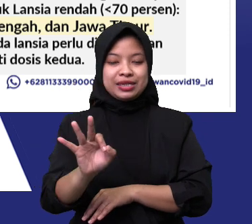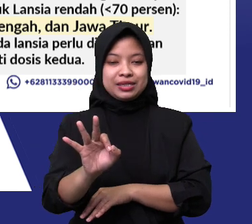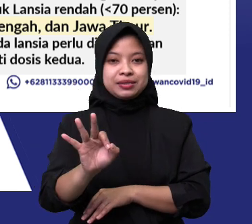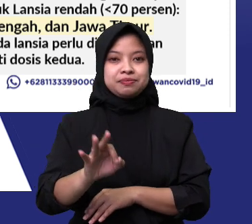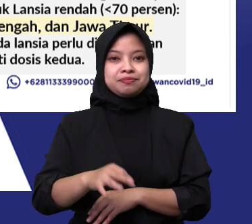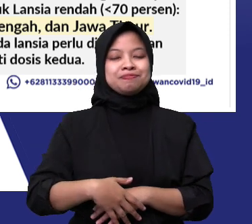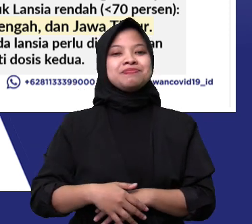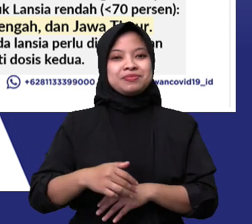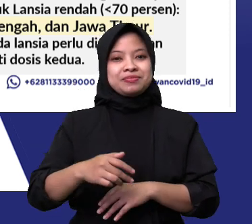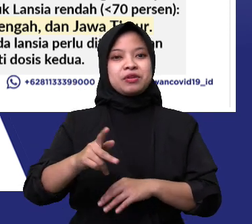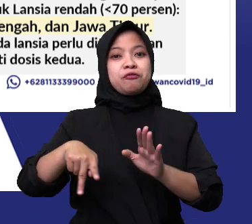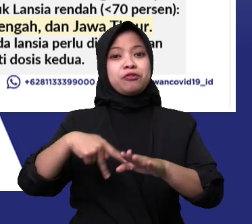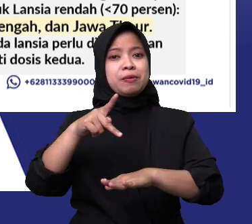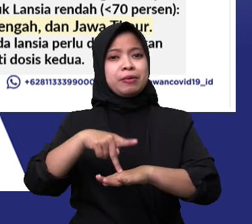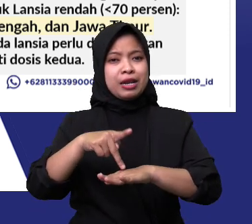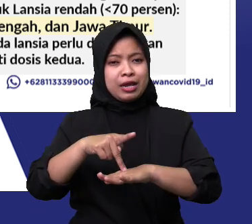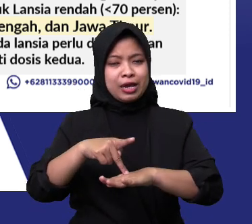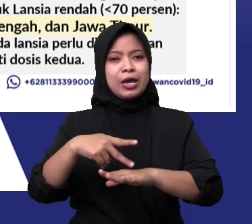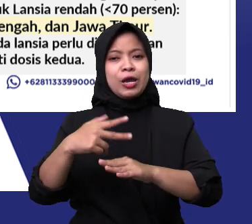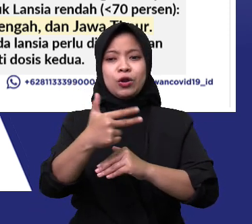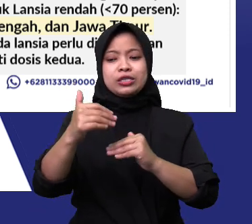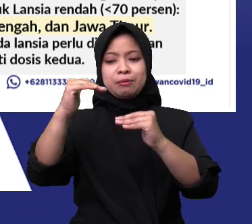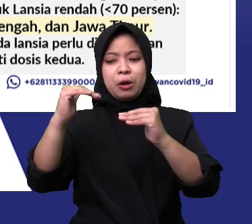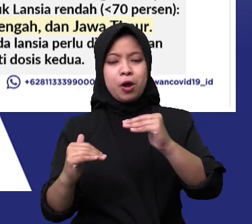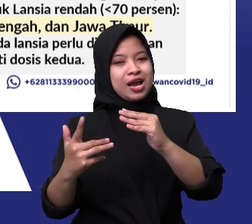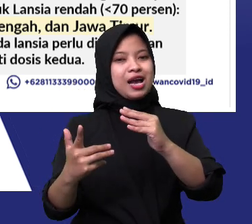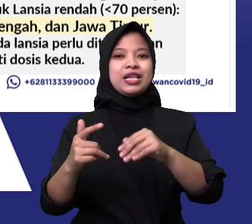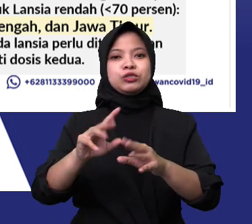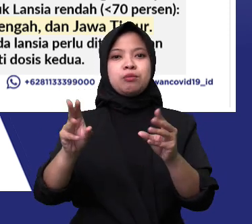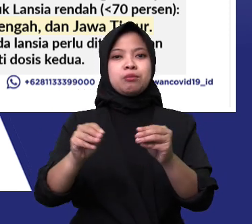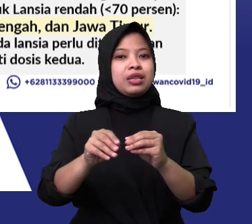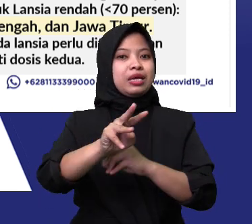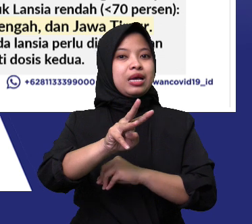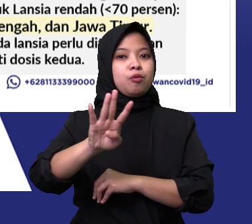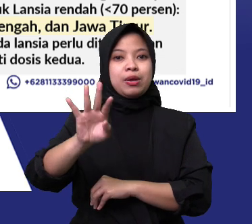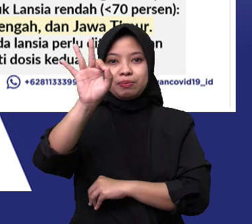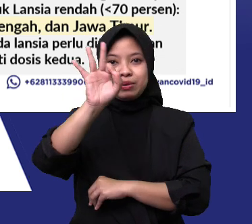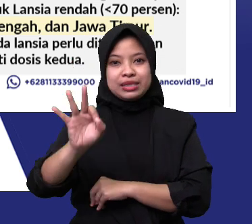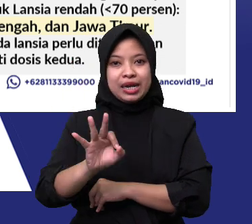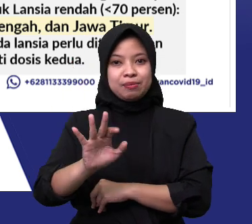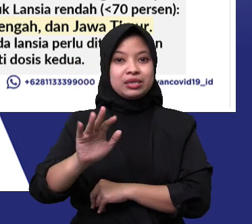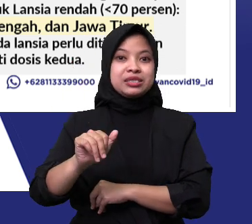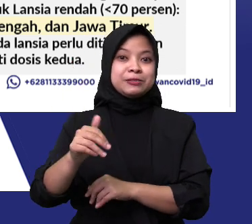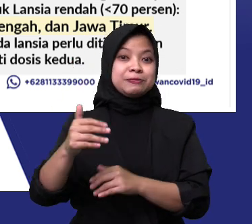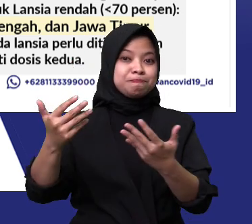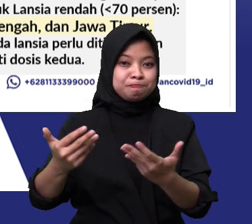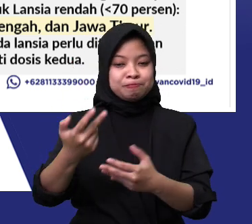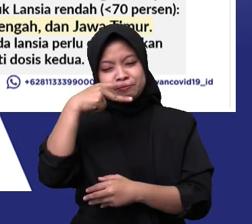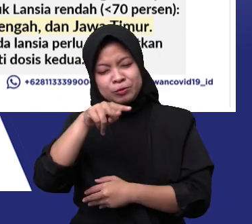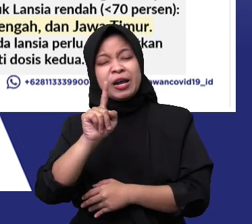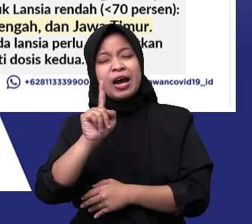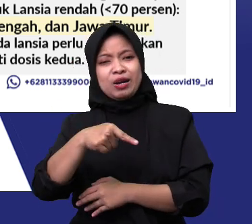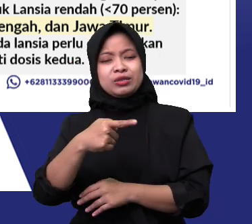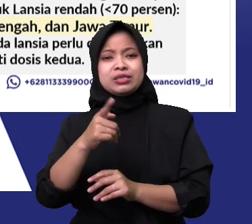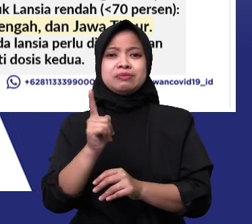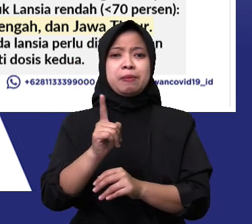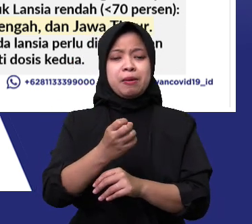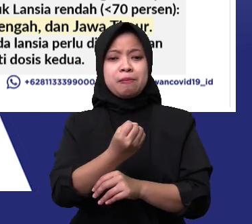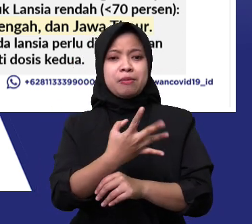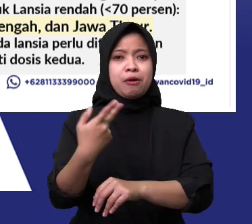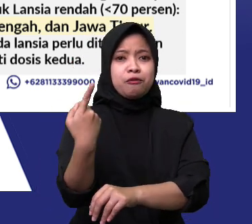Hanya Filipina yang cakupannya di bawah Indonesia, yaitu 34%. Hal ini penting menjadi perhatian mengingat semakin besar